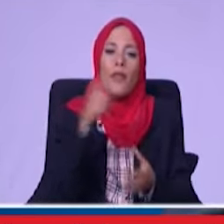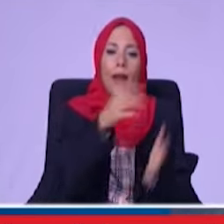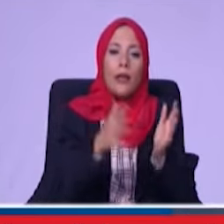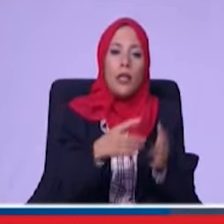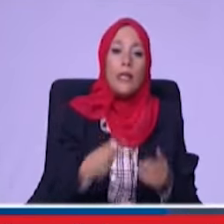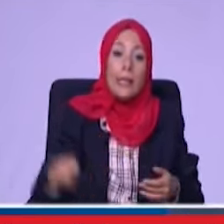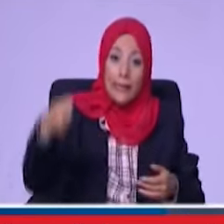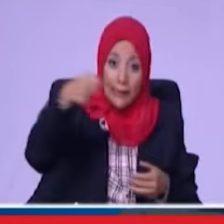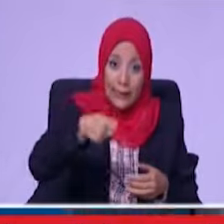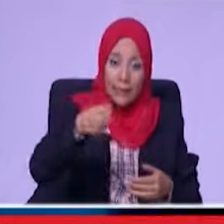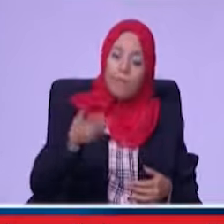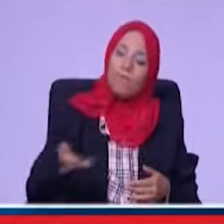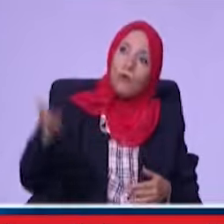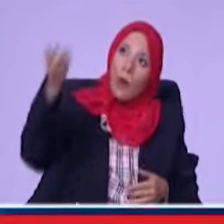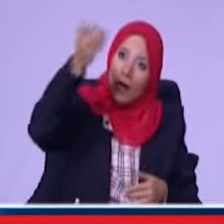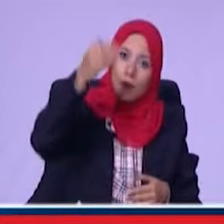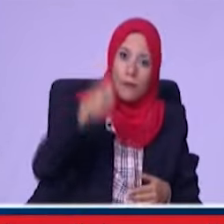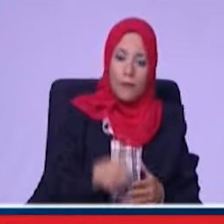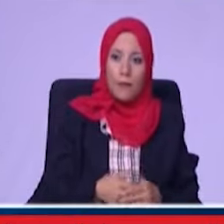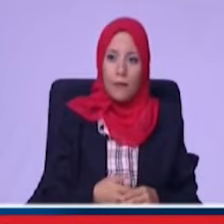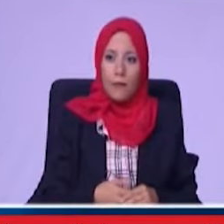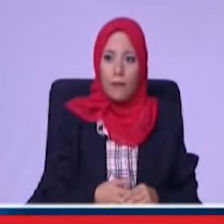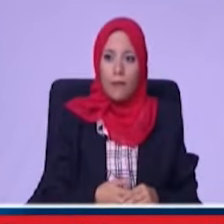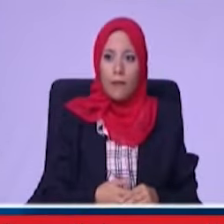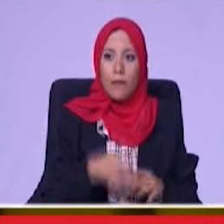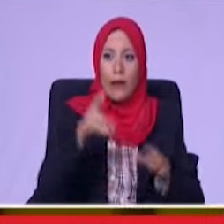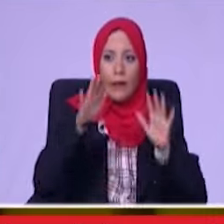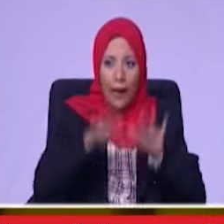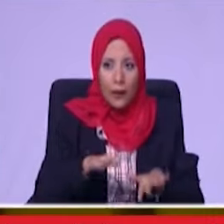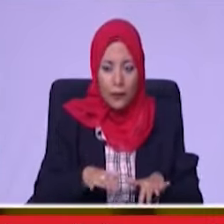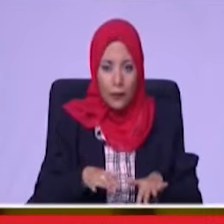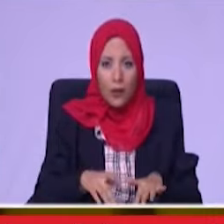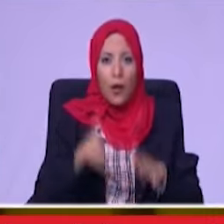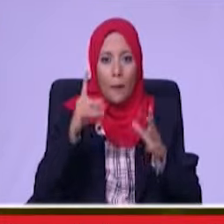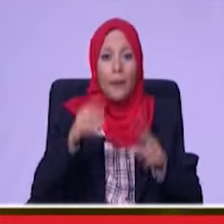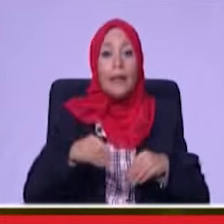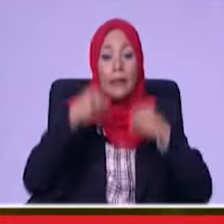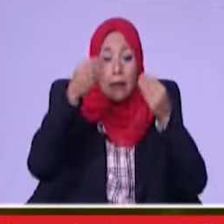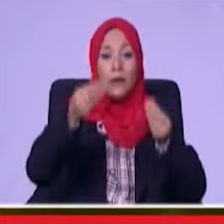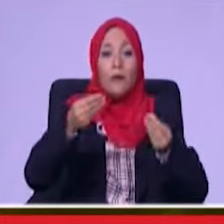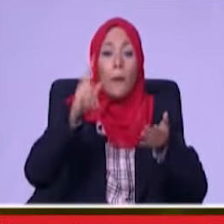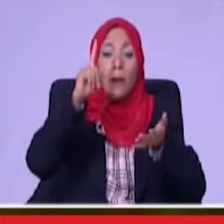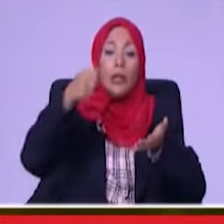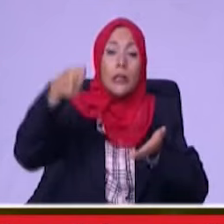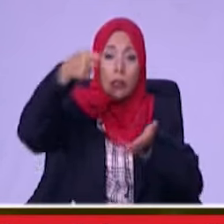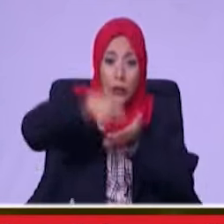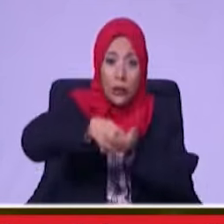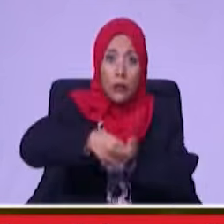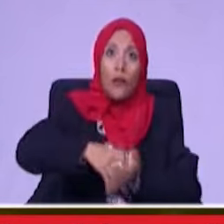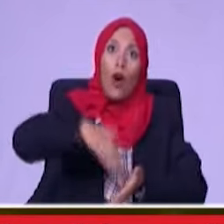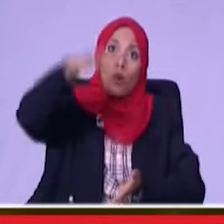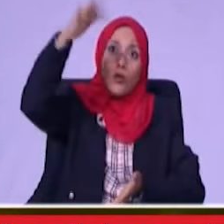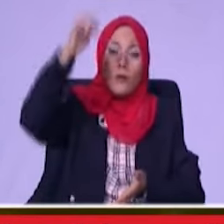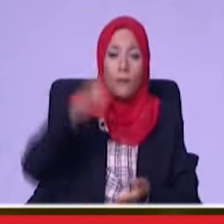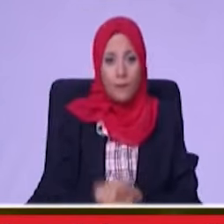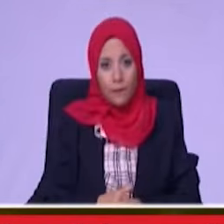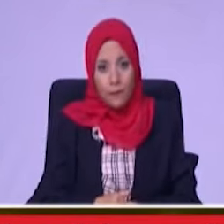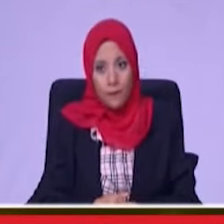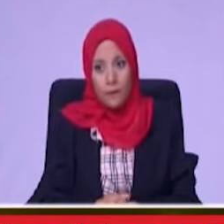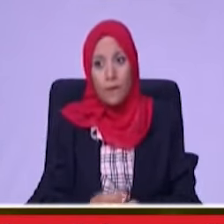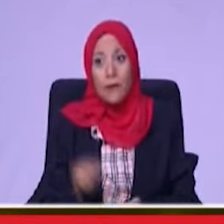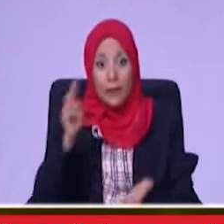منزلتك، يعني حضرتك في منزله في الجنه فترتقي، الله يكبر خاطرك فيرقيك بشفاعته. لا